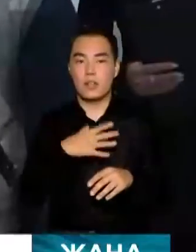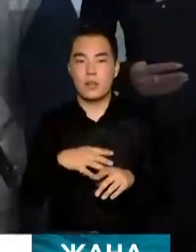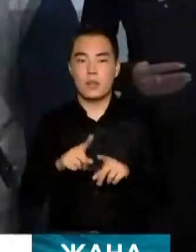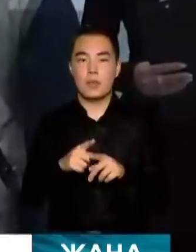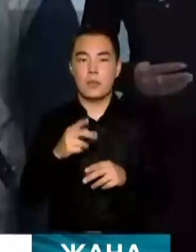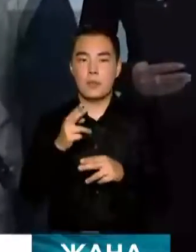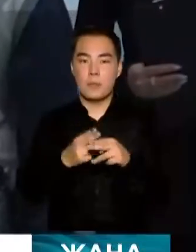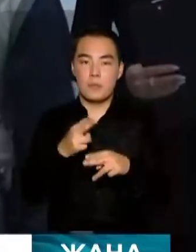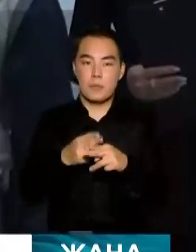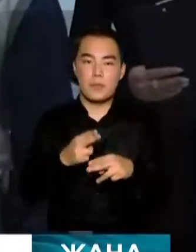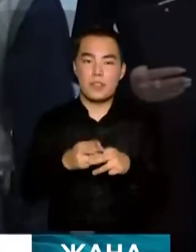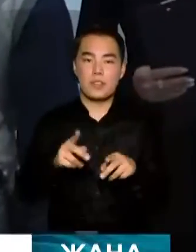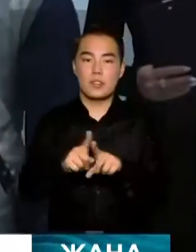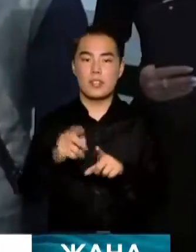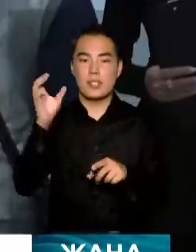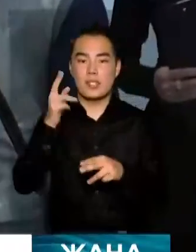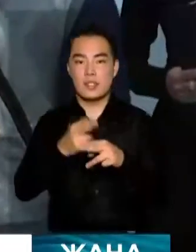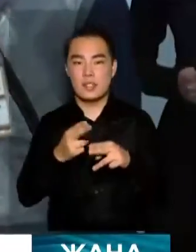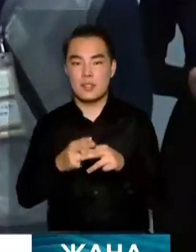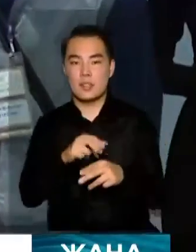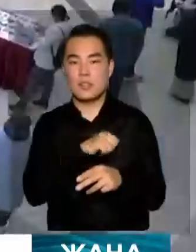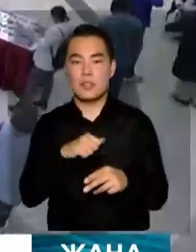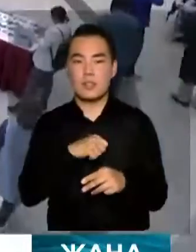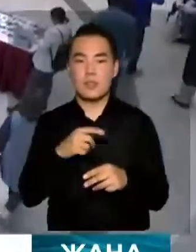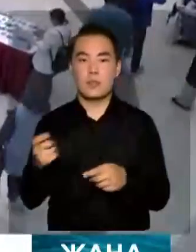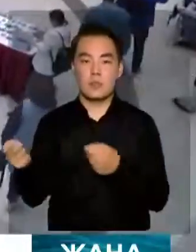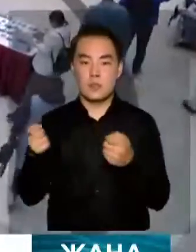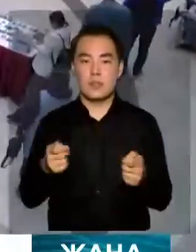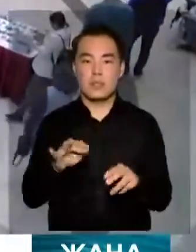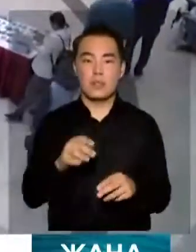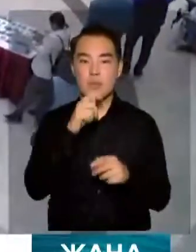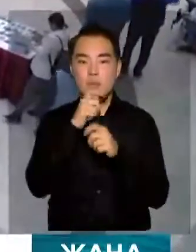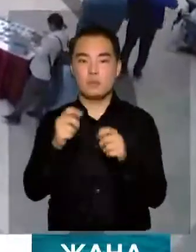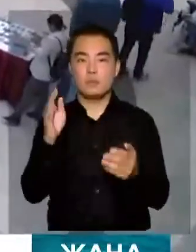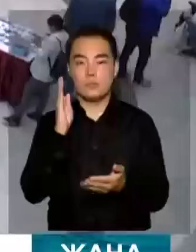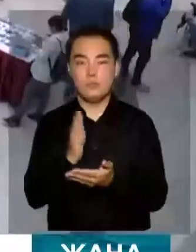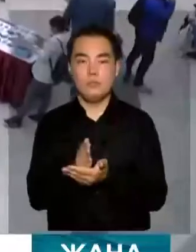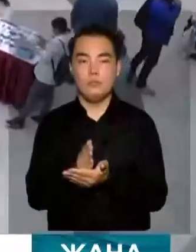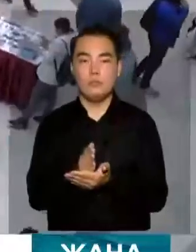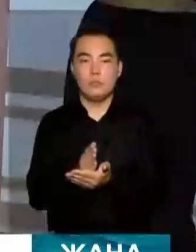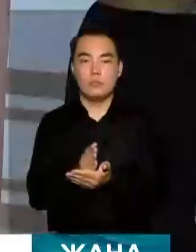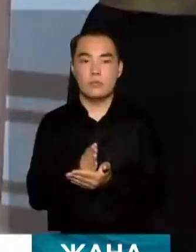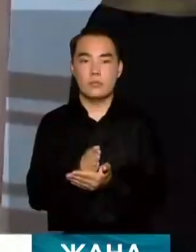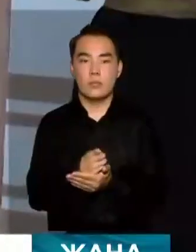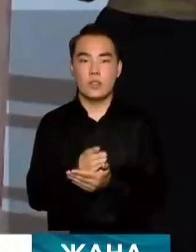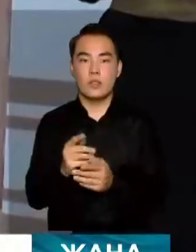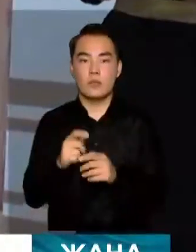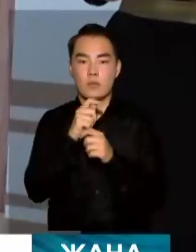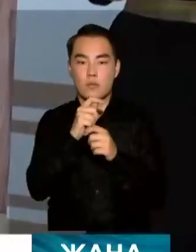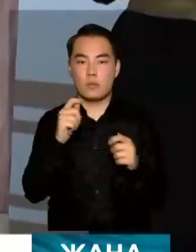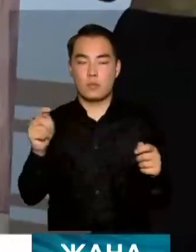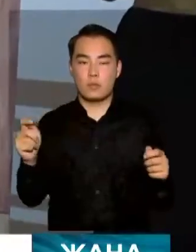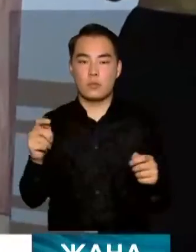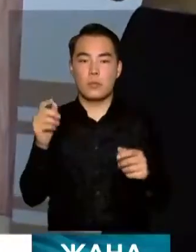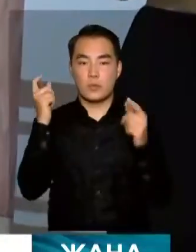металдан және былғардан жасалған белбеу тарту етті. Салихарттық хас мамандар ағаштан ойылған мүсін сыйлады. Бұл әшекей мен